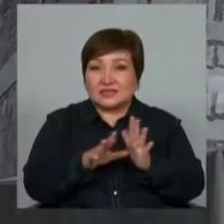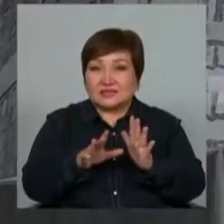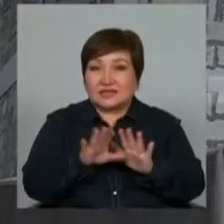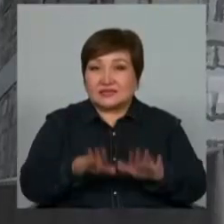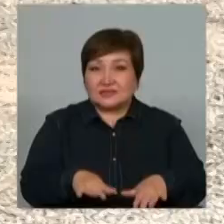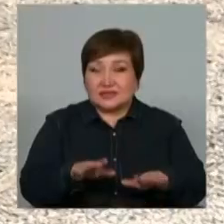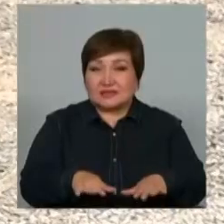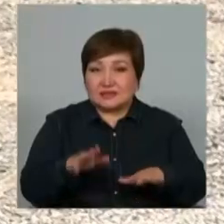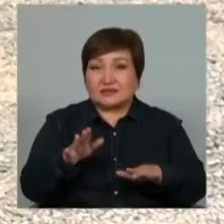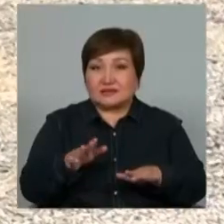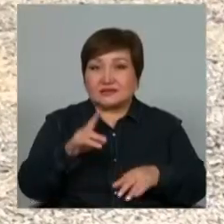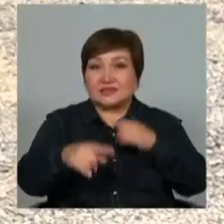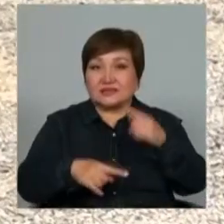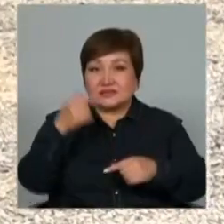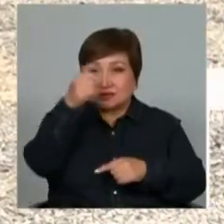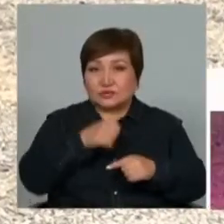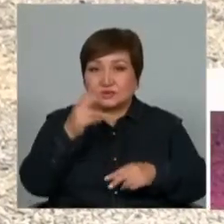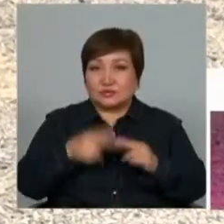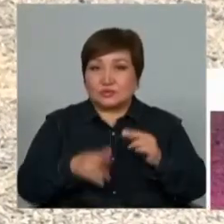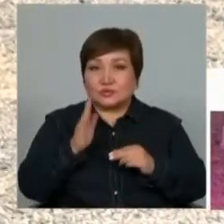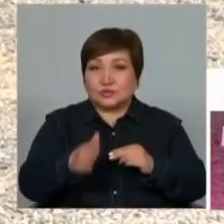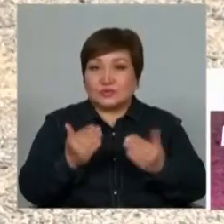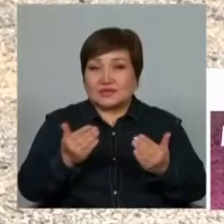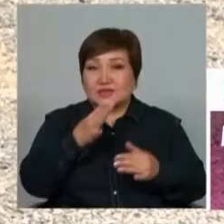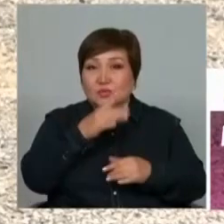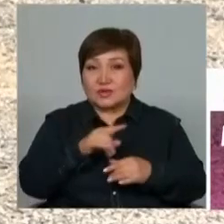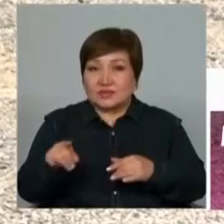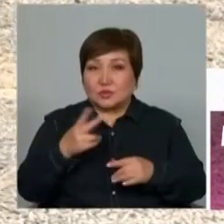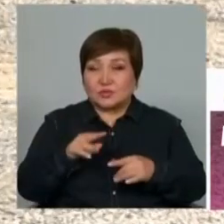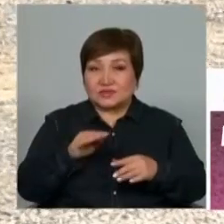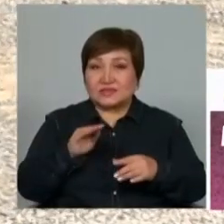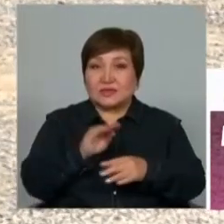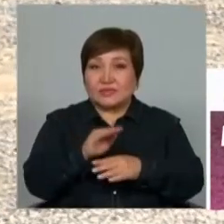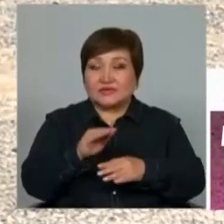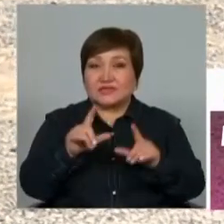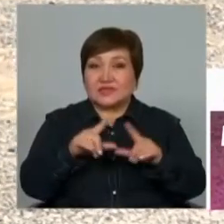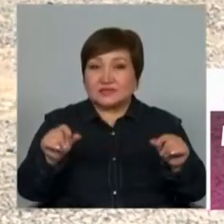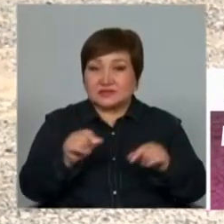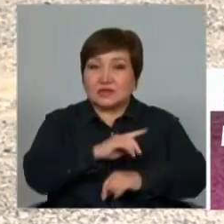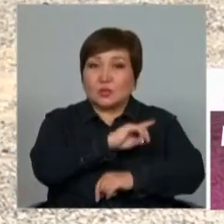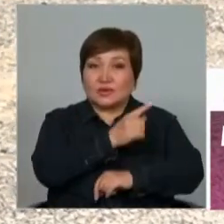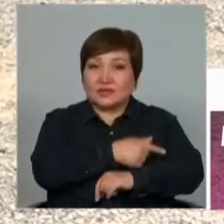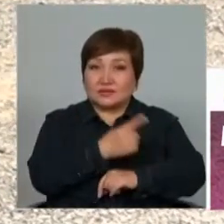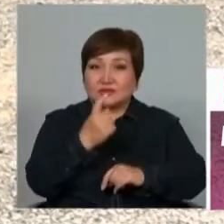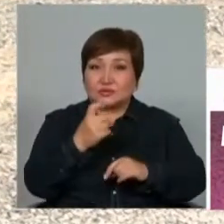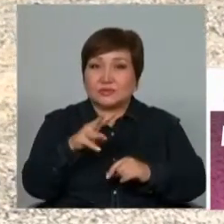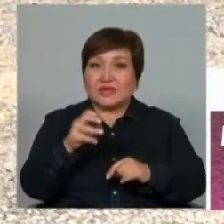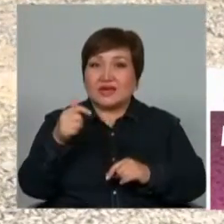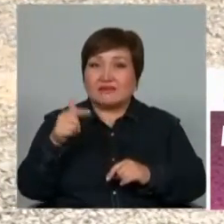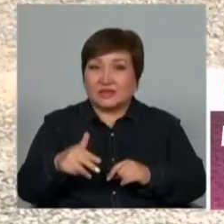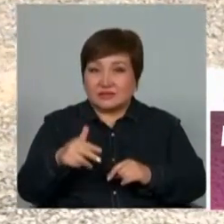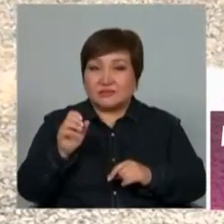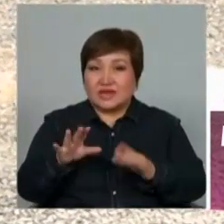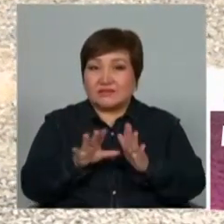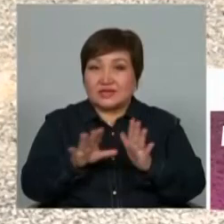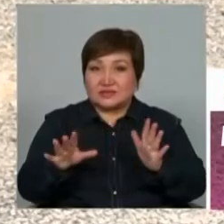жылы іске қосылады. На данный момент сейчас ведутся. Қазіргі уақытта осы қосалқы станцияны қуаттайтын 100 мегаватт кабель желілерін төсеу